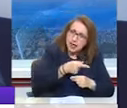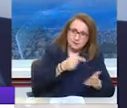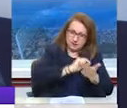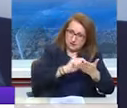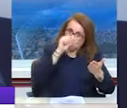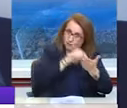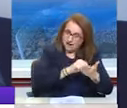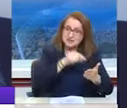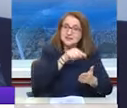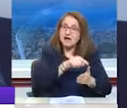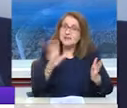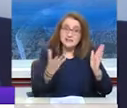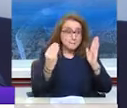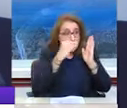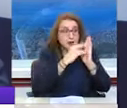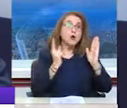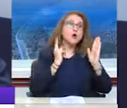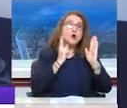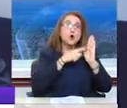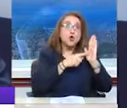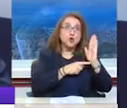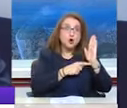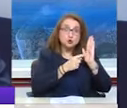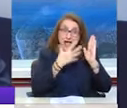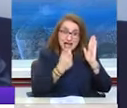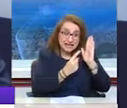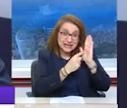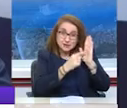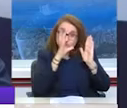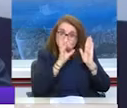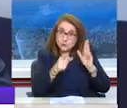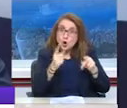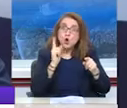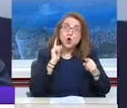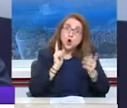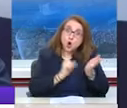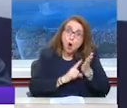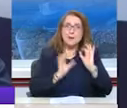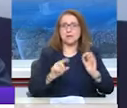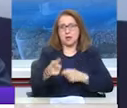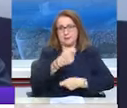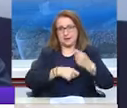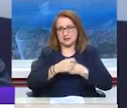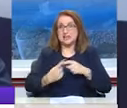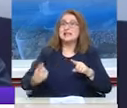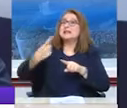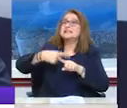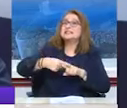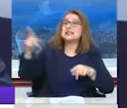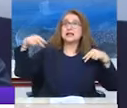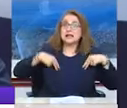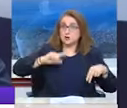ανάλογα με το αν ανήκουν στην κατηγορία που έκλεισαν με κρατική εντολή ή ως πληττόμενες, καθώς και οι εργαζόμενοι τους,